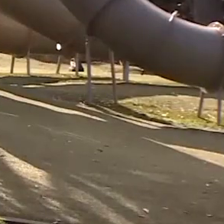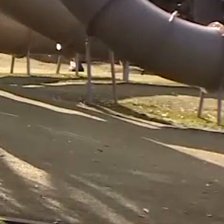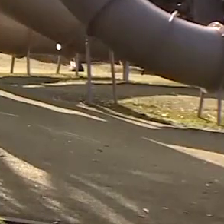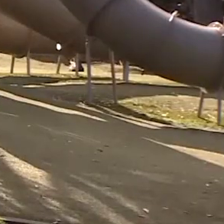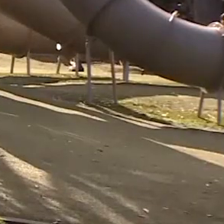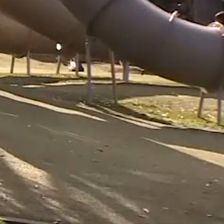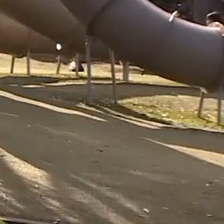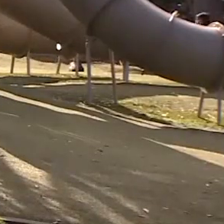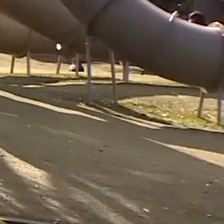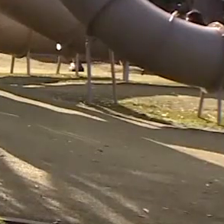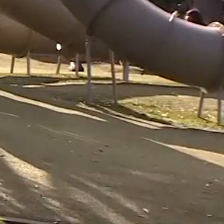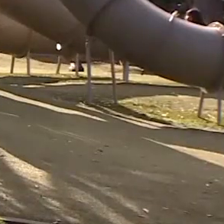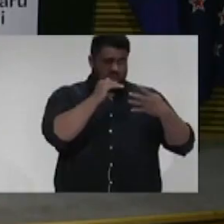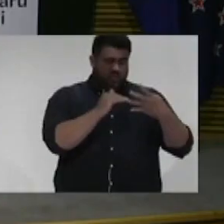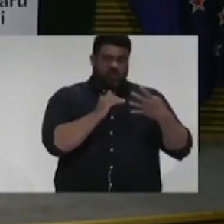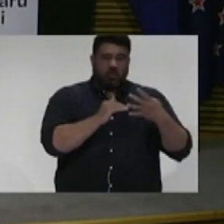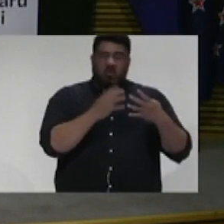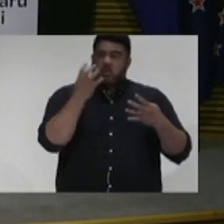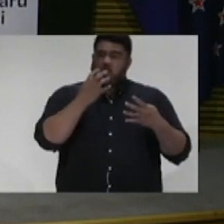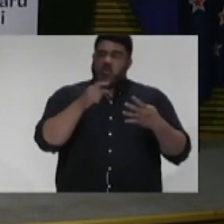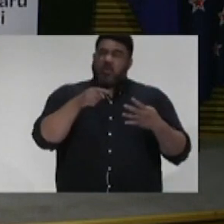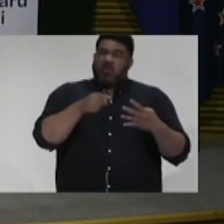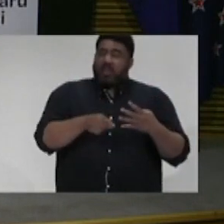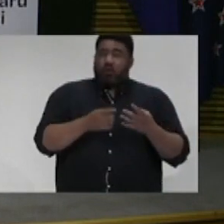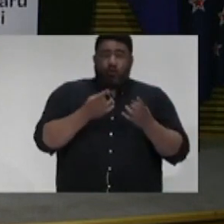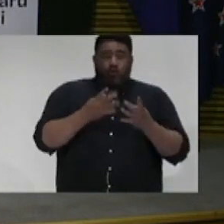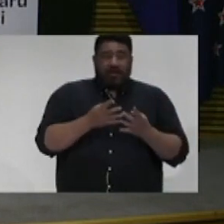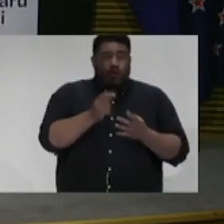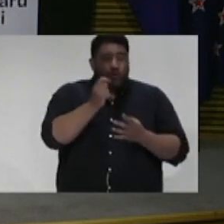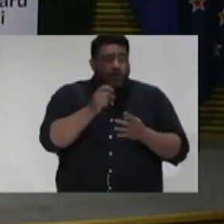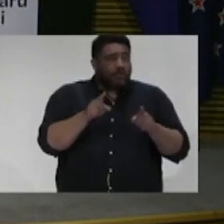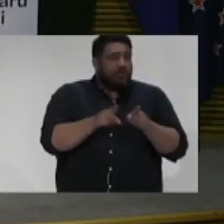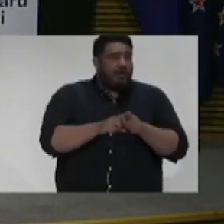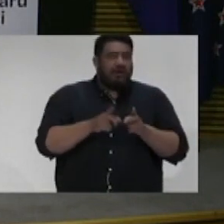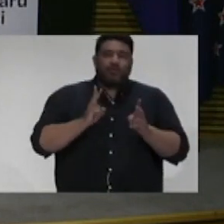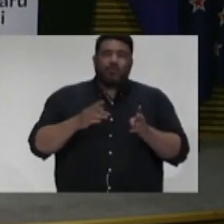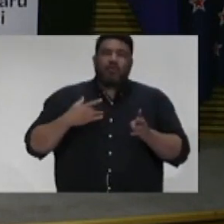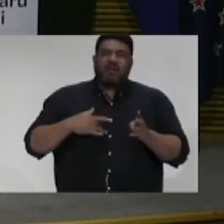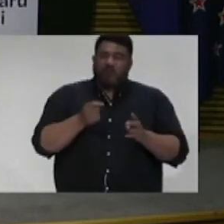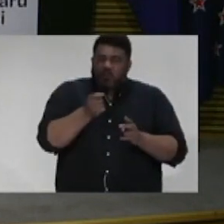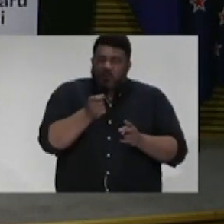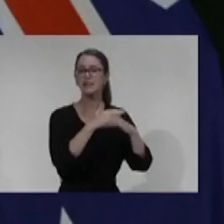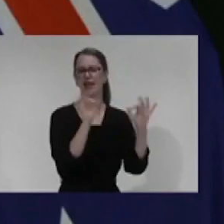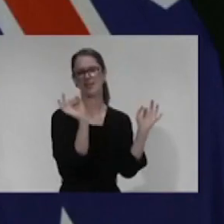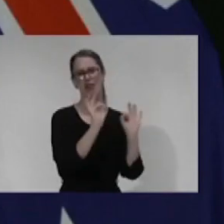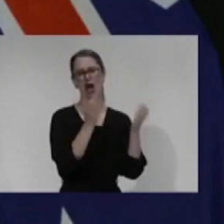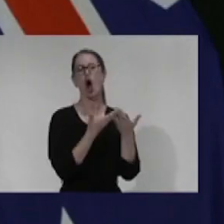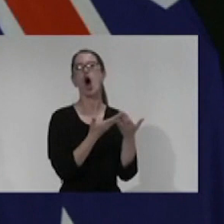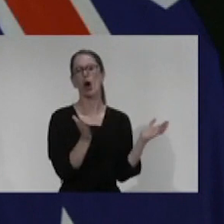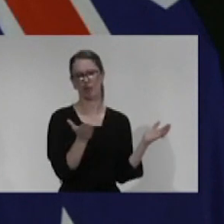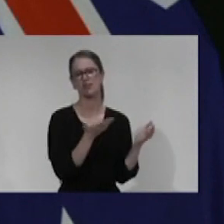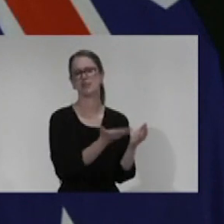üzemmódban működhetnek az üzletek, vendéglátóhelyek, és nincs korlátozás a tömegközlekedést vagy az országon belüli utazást illetően